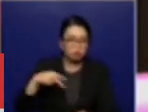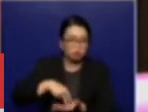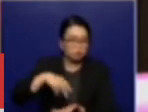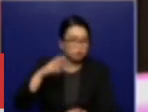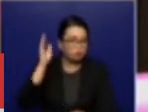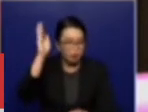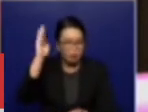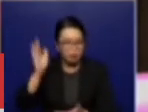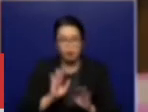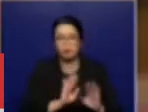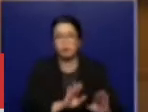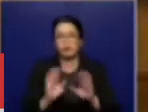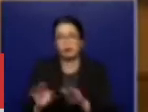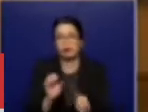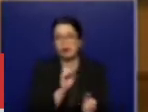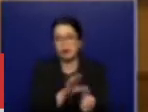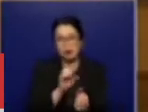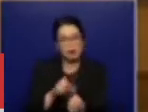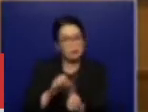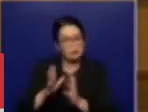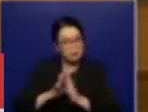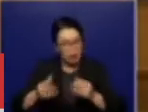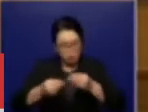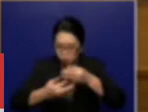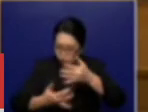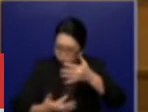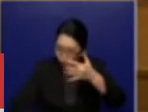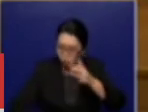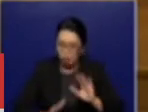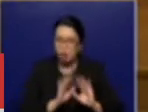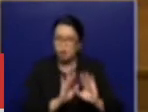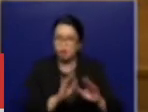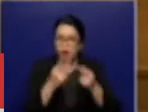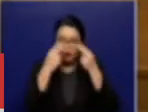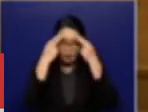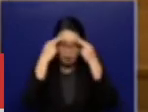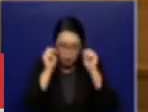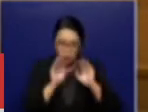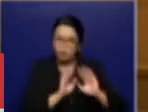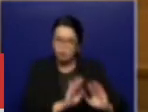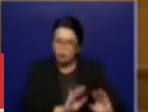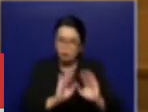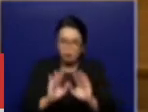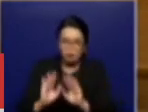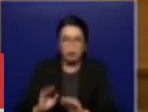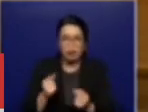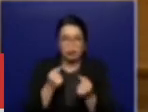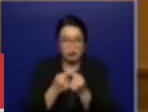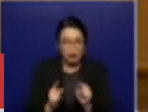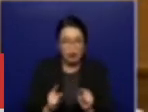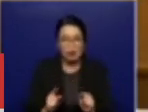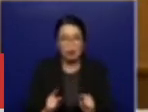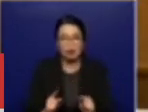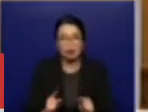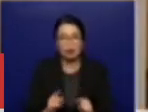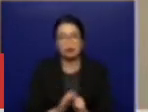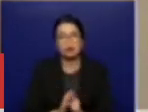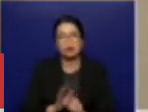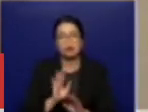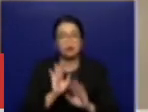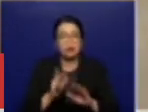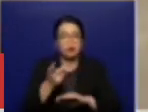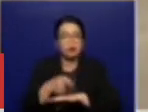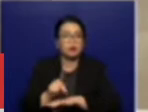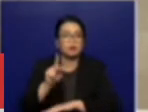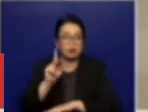ายฝากข้อเสนอแนะมากมายไปยังรัฐบาลฝากไปยังนายกรัฐมนตรีแต่ผมต้องกราบเรียนท่านประธานครับปัญหาต่